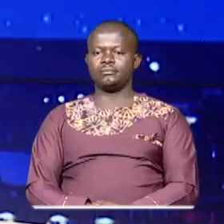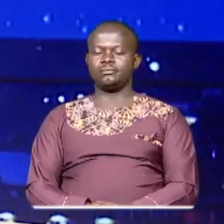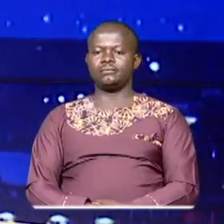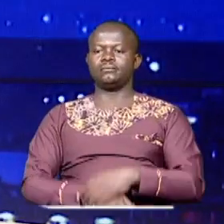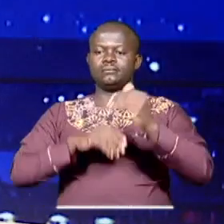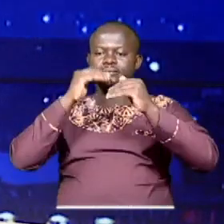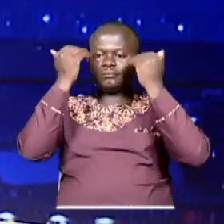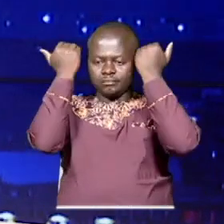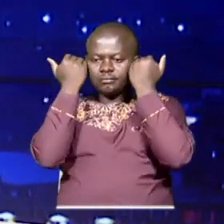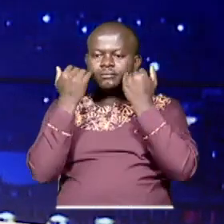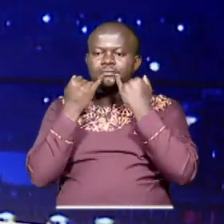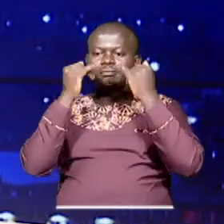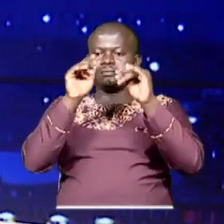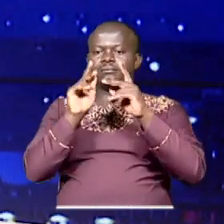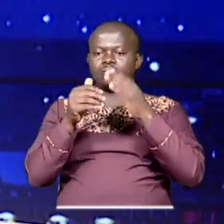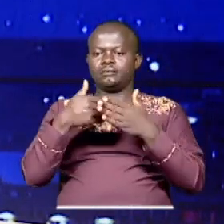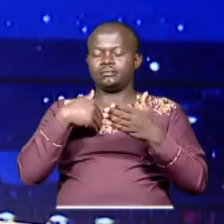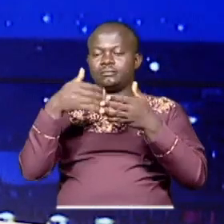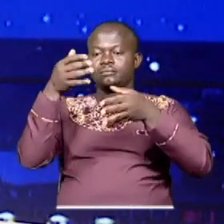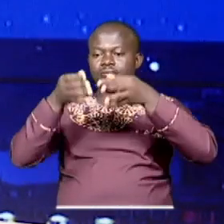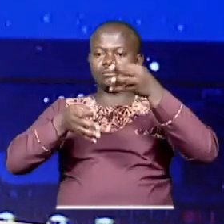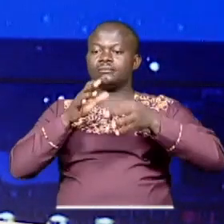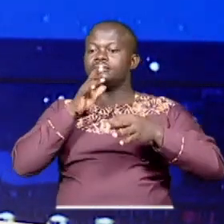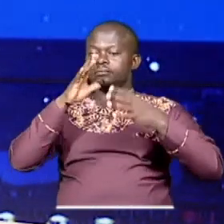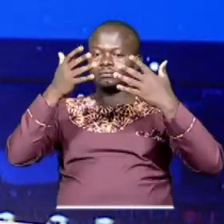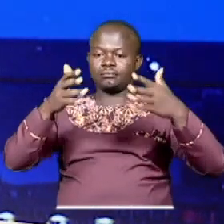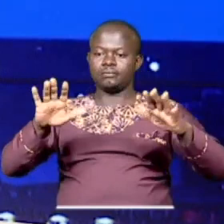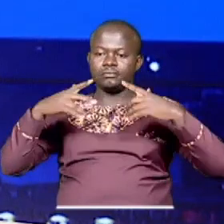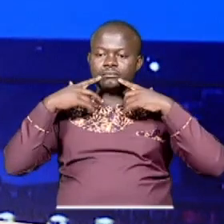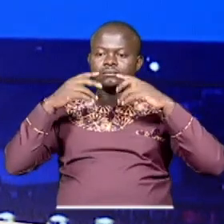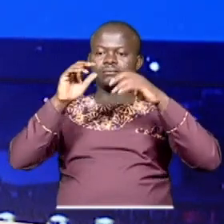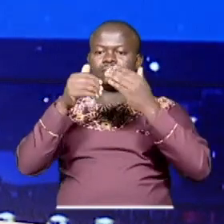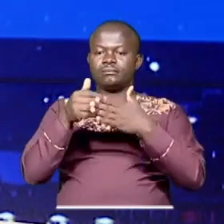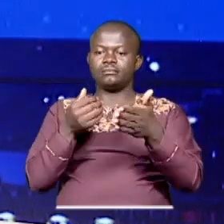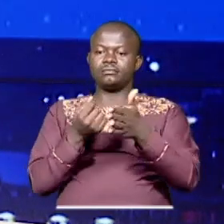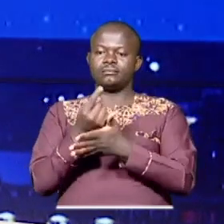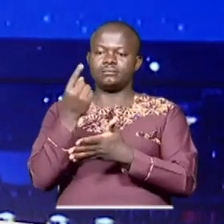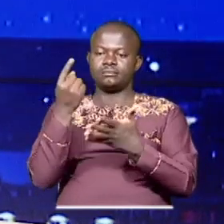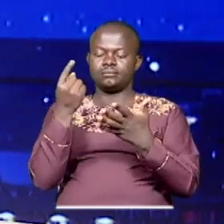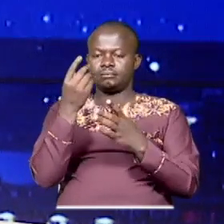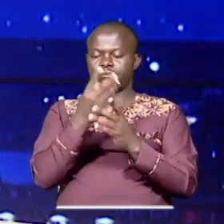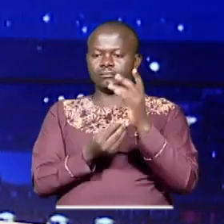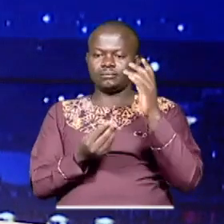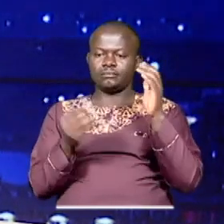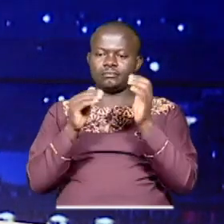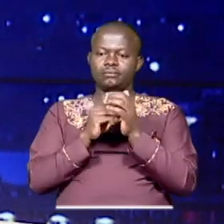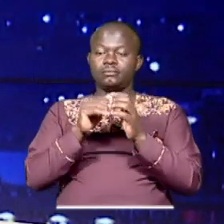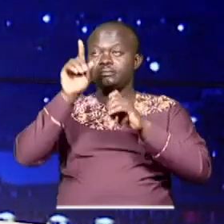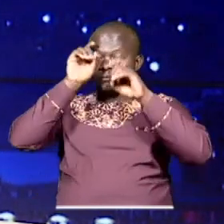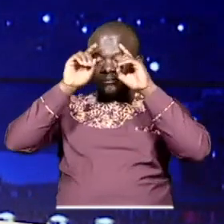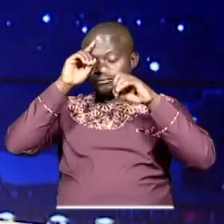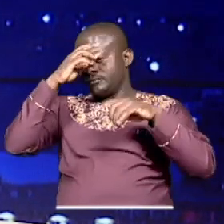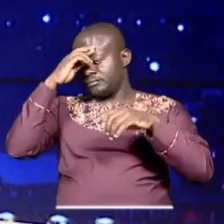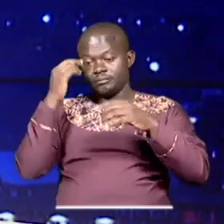murwego rw'ubutabera tubwire ko abaturage bafite imanza zatinze kurangizwa bavuga ko bibatera igihombo ndetse bakibaza